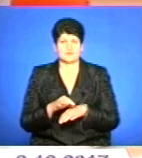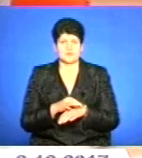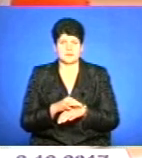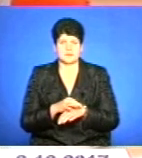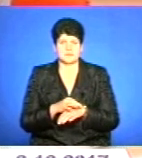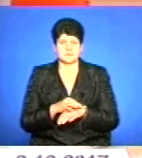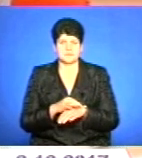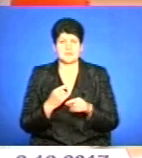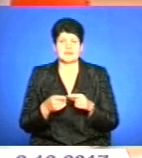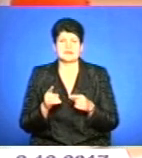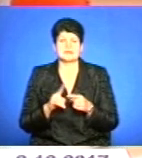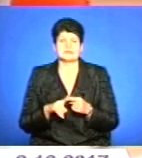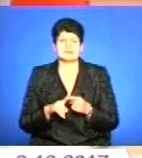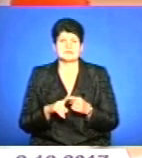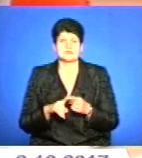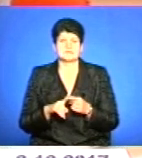Це